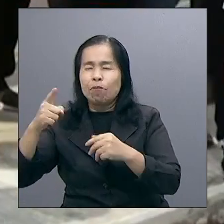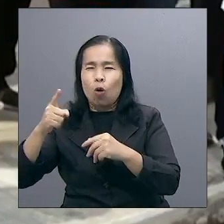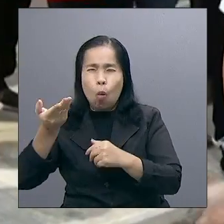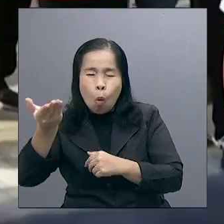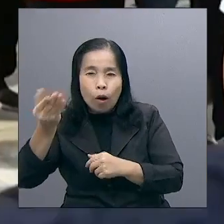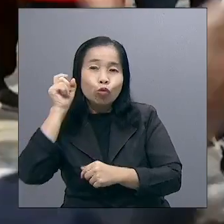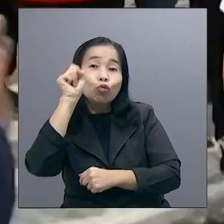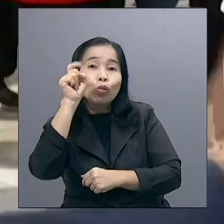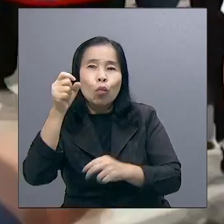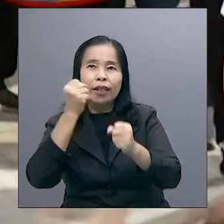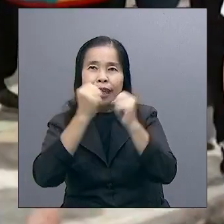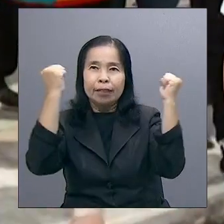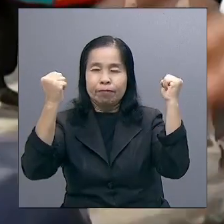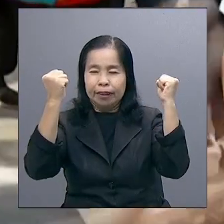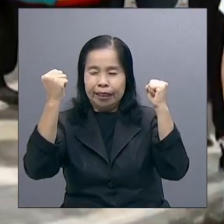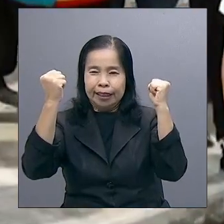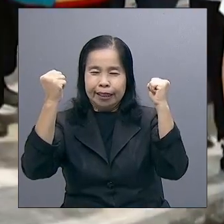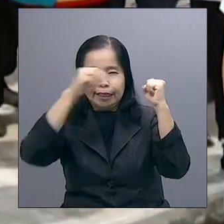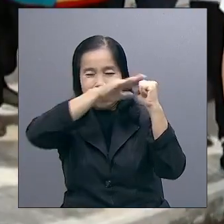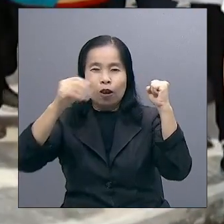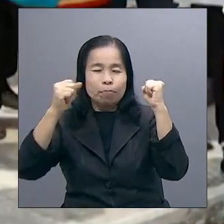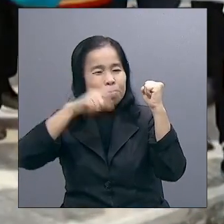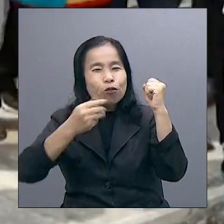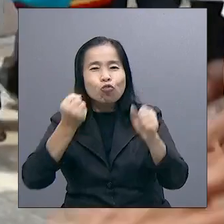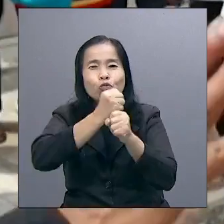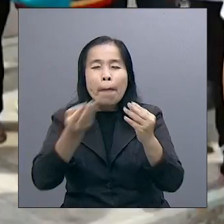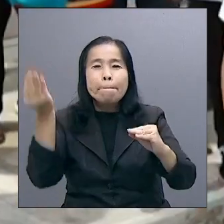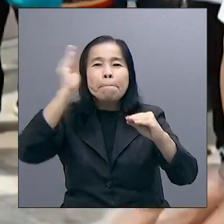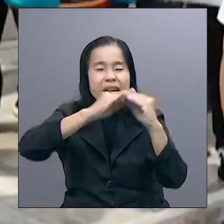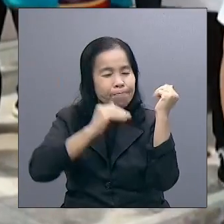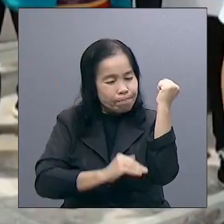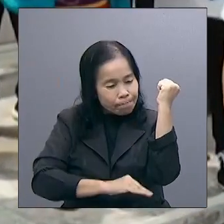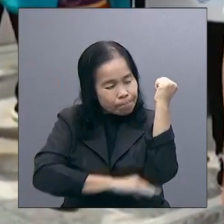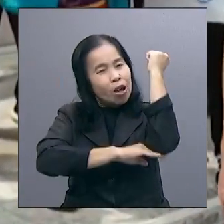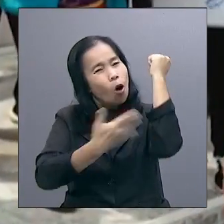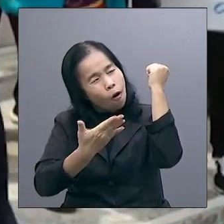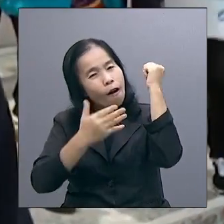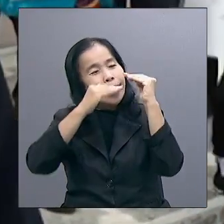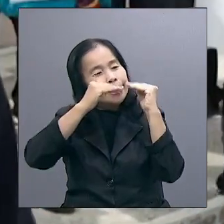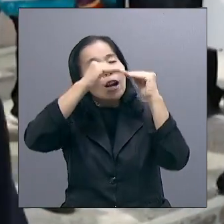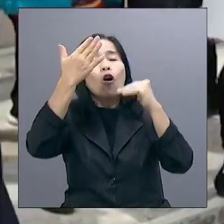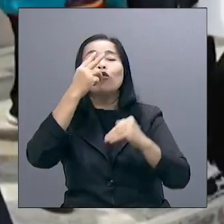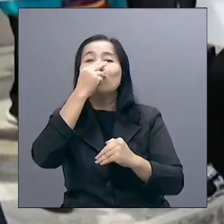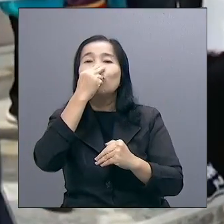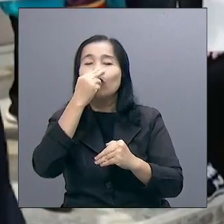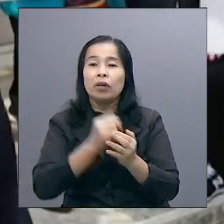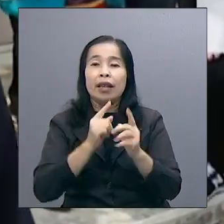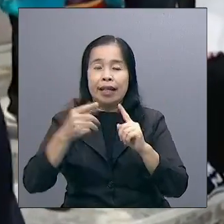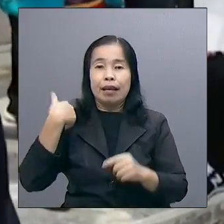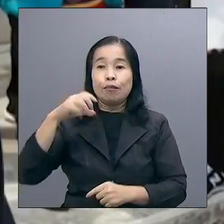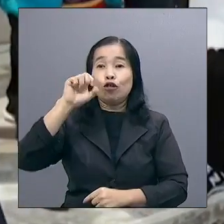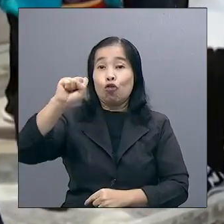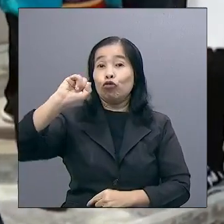ต้อมอuscที่สุด・มาดำเนิน การก่อนให้ได้เร็ที่สุดนะครับโดยทADA1 as talvez